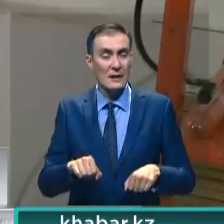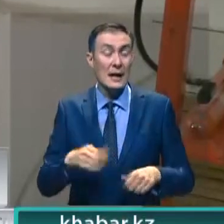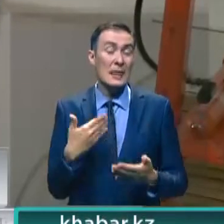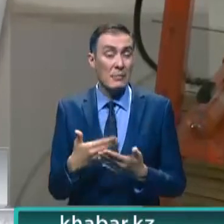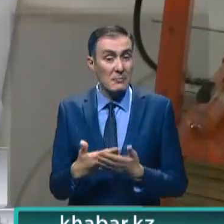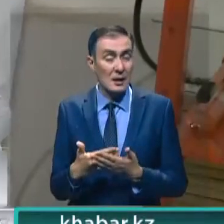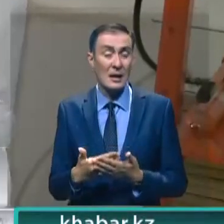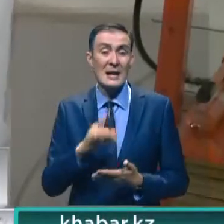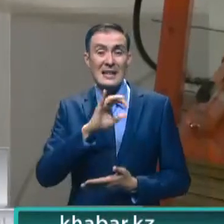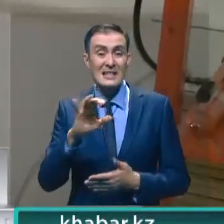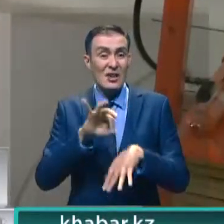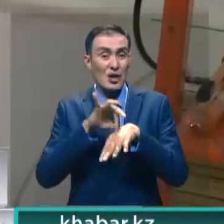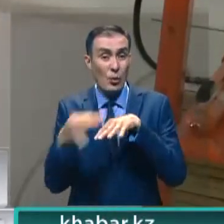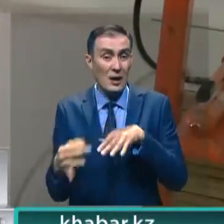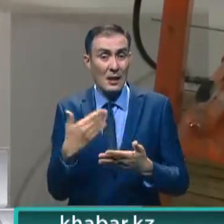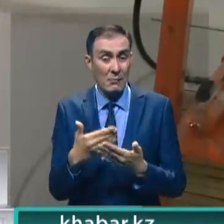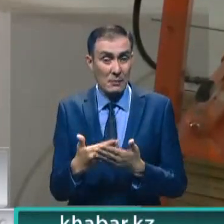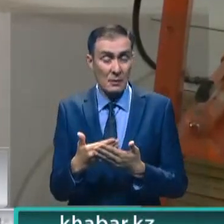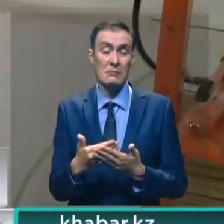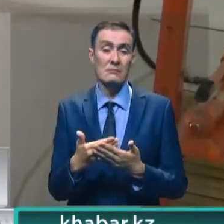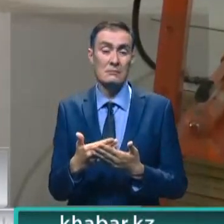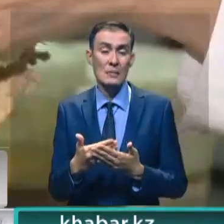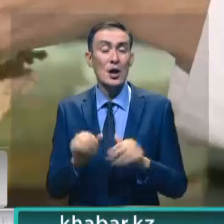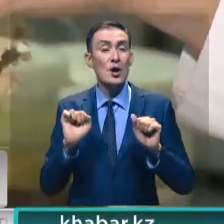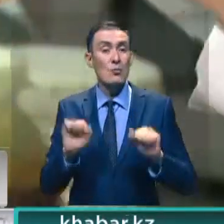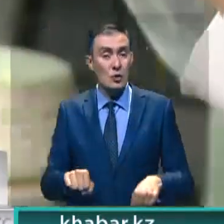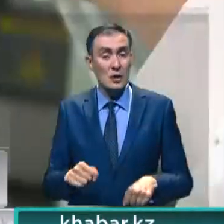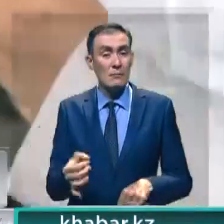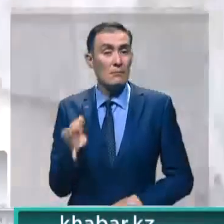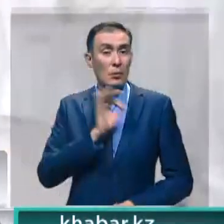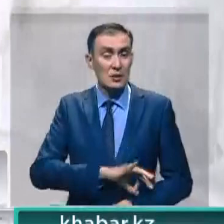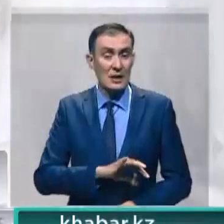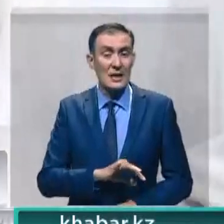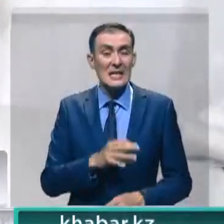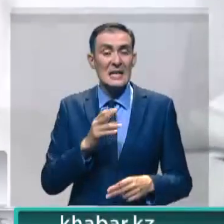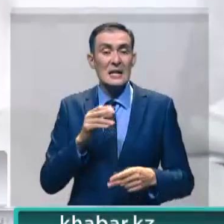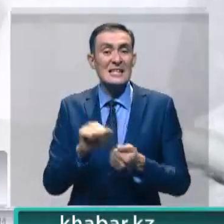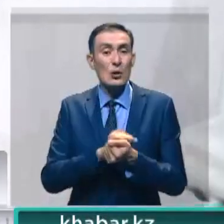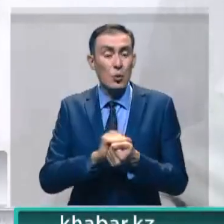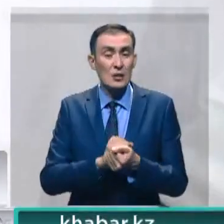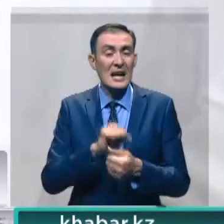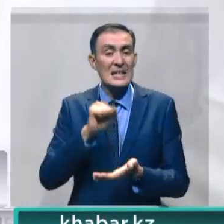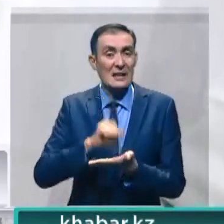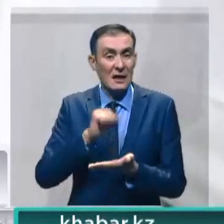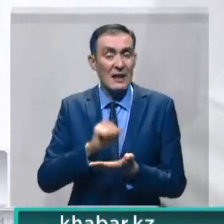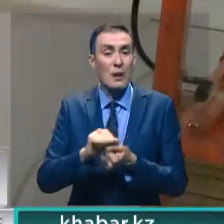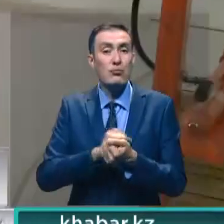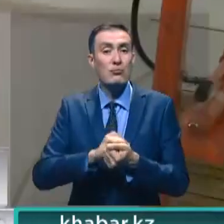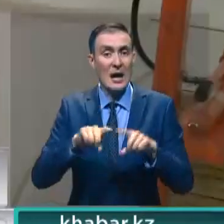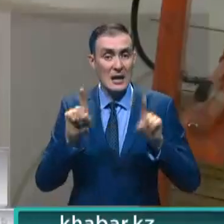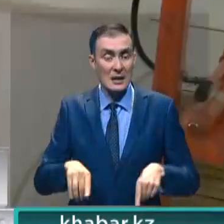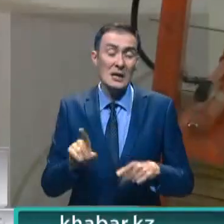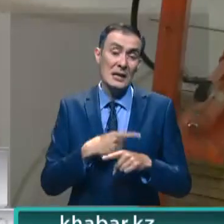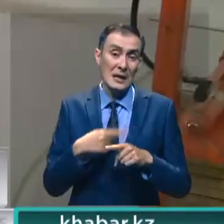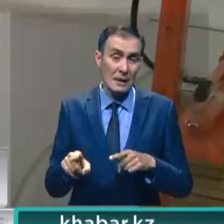К примеру, из рисовой шелухи можно получить целлюлозу для изготовления бумаги